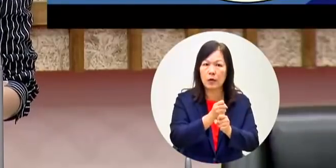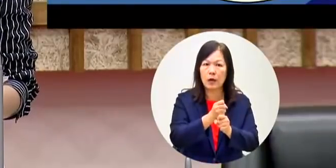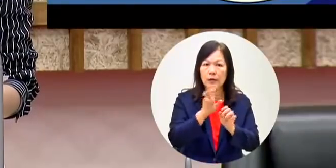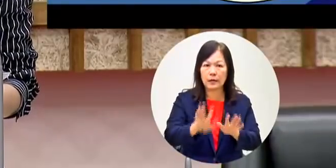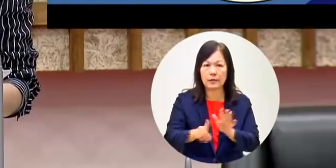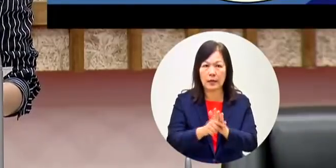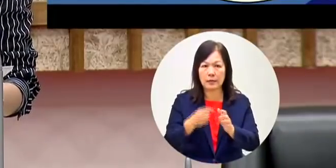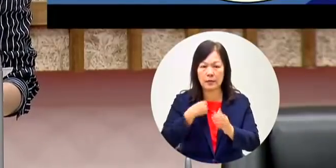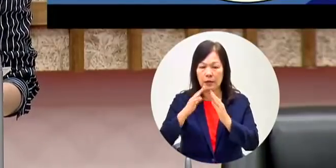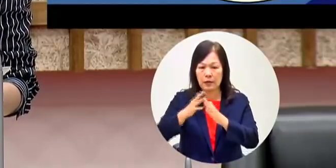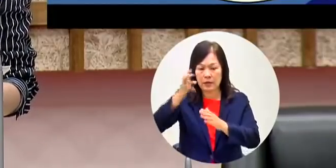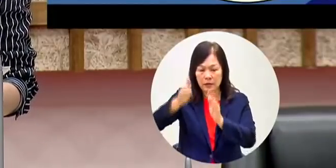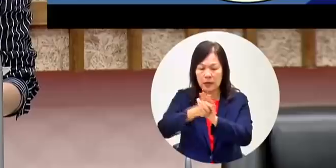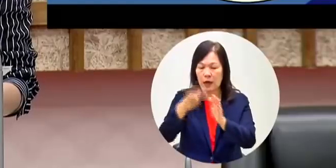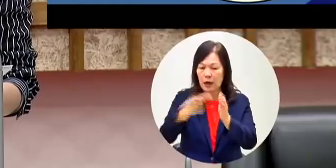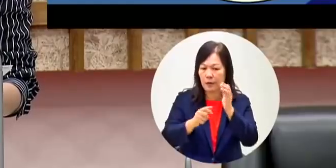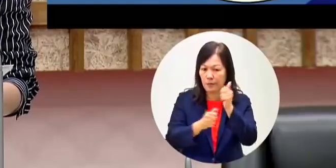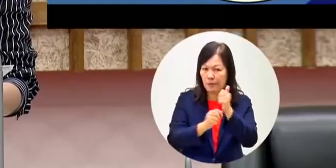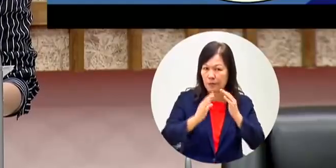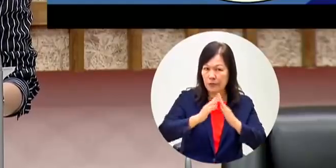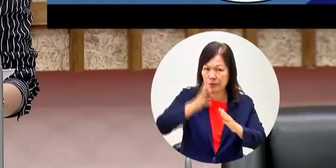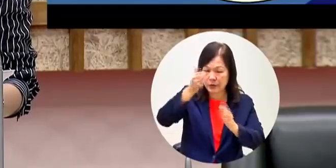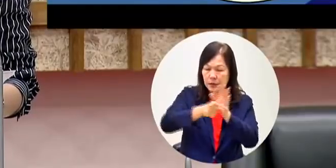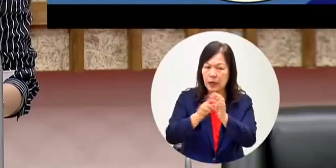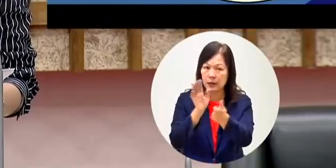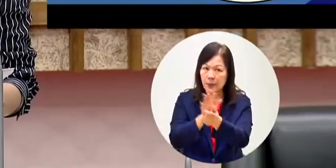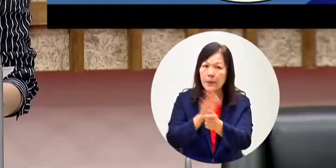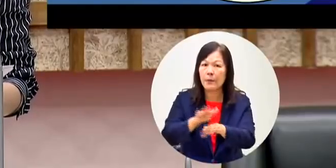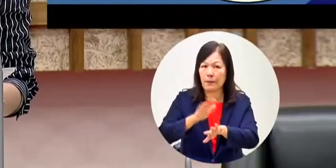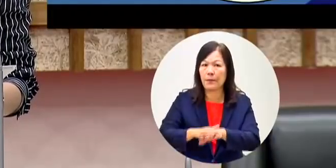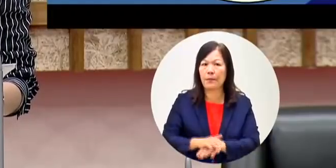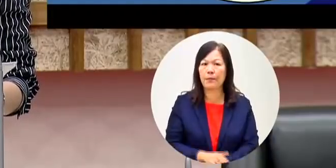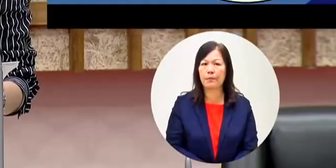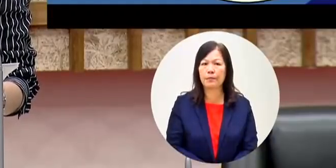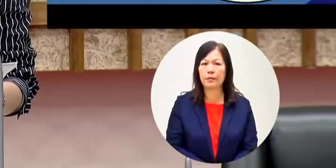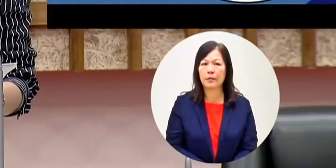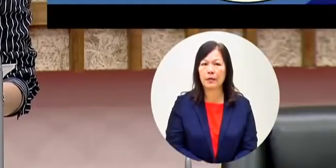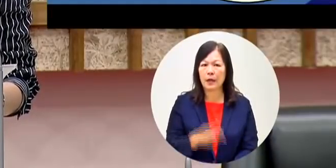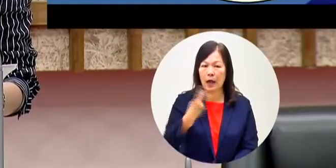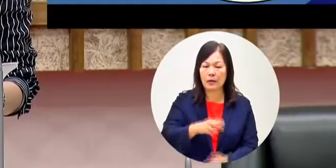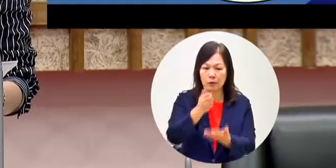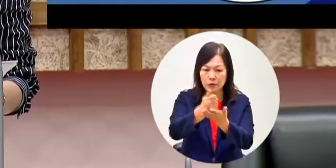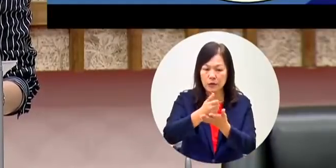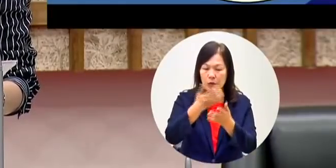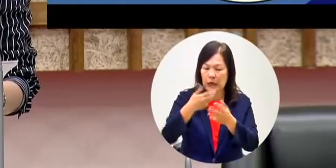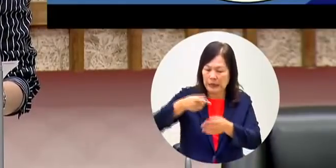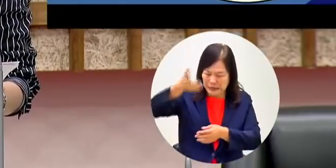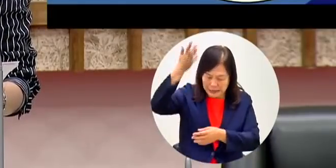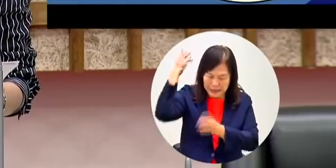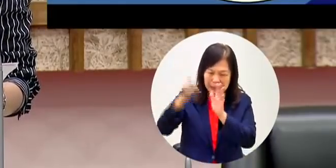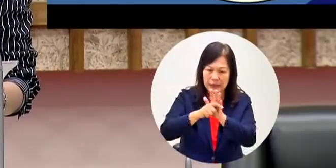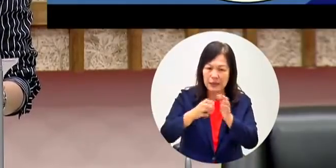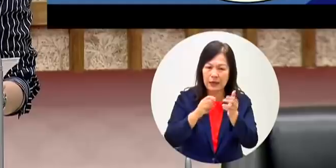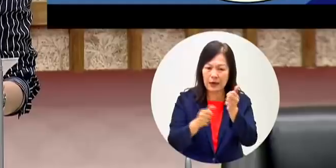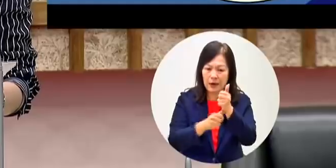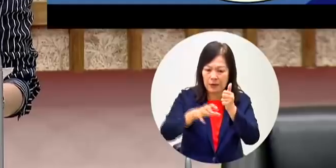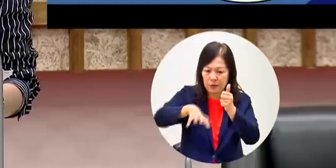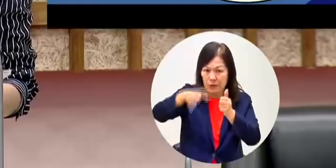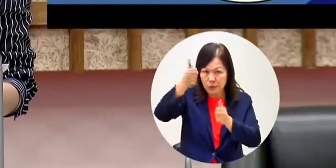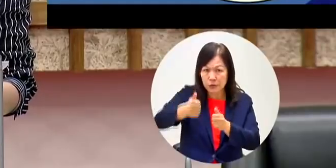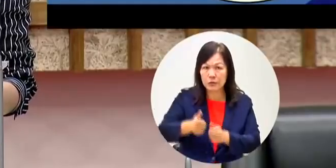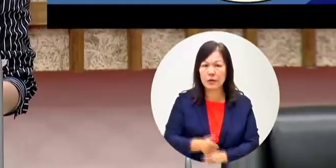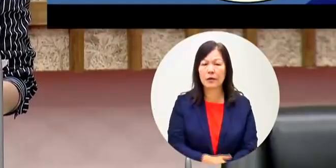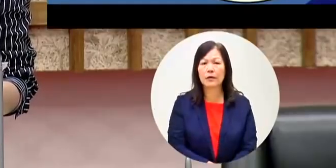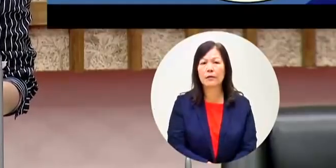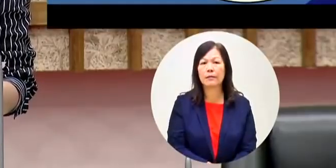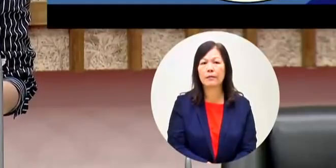的后盾，以及延聘多名前朝副局长担任这个升任局长